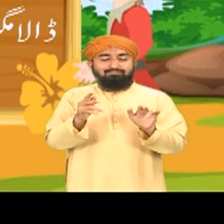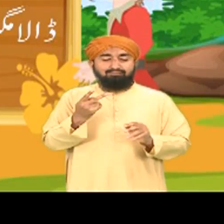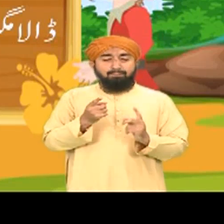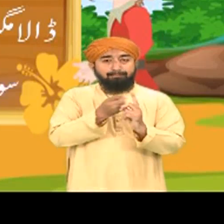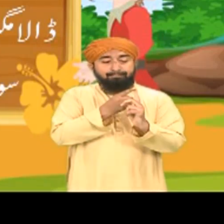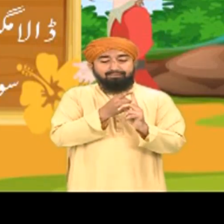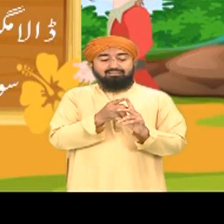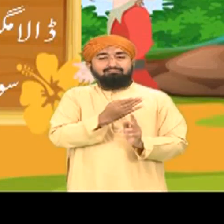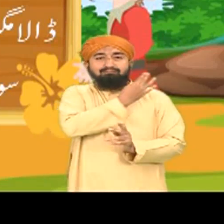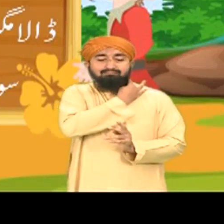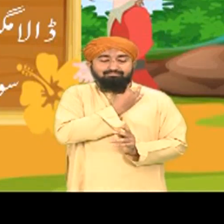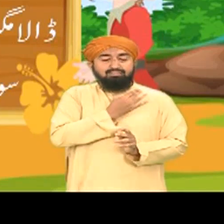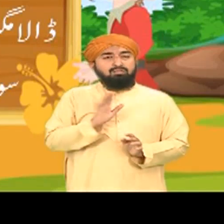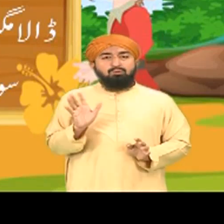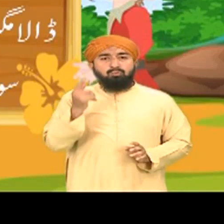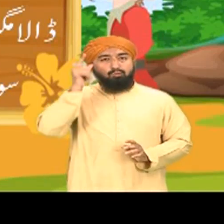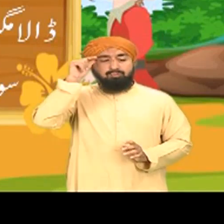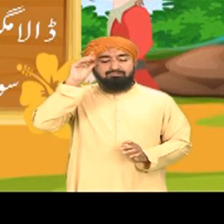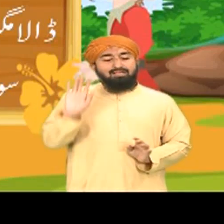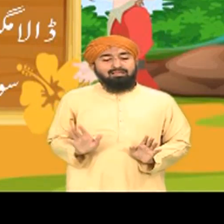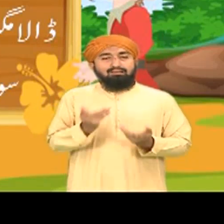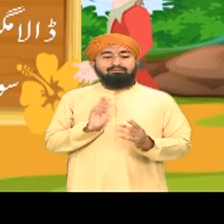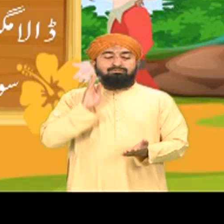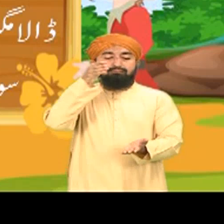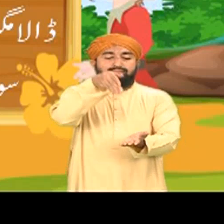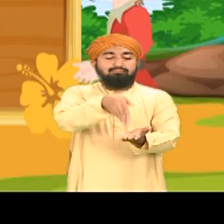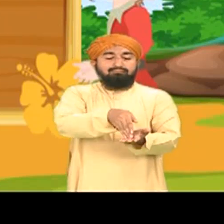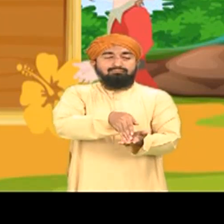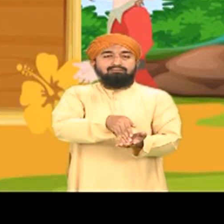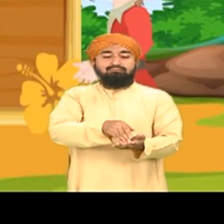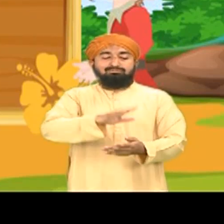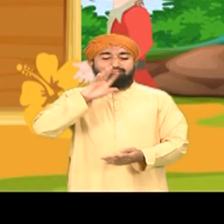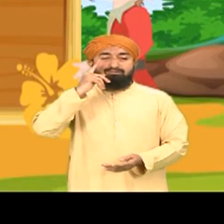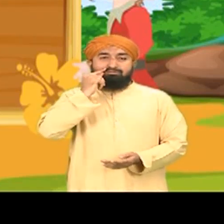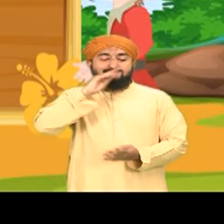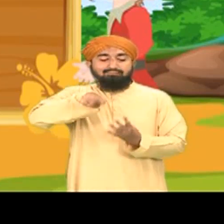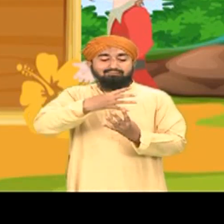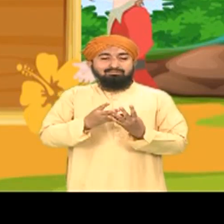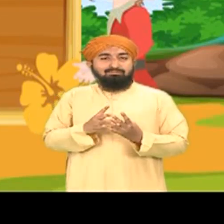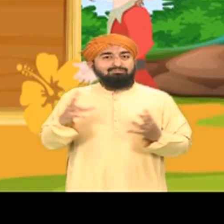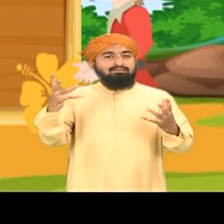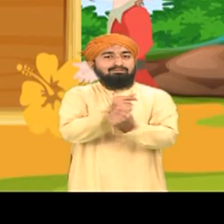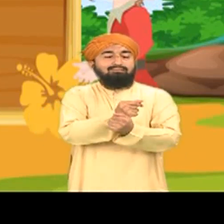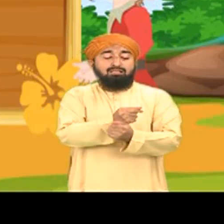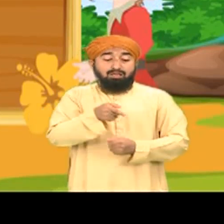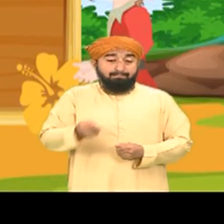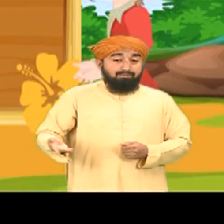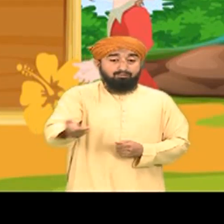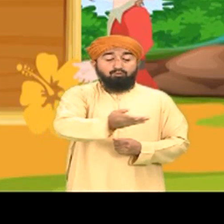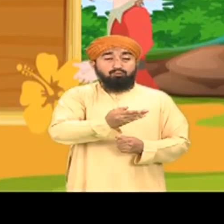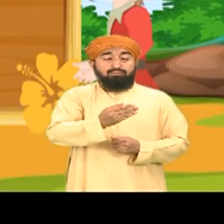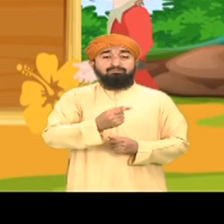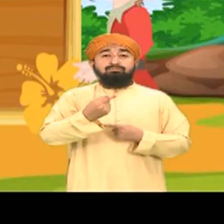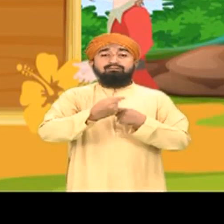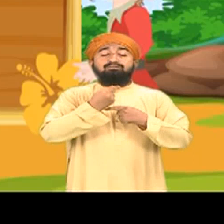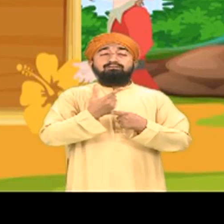اور بغیر سوچے سمجھے کھانے کے لیے اترا اور شکاری کا شکار ہو گیا۔ اس سے یہ مدنی پھول سیکھنے کو ملا کہ